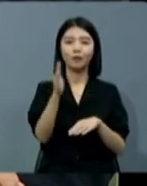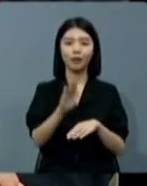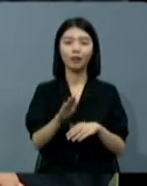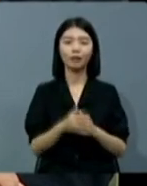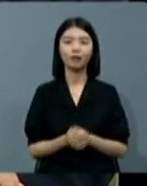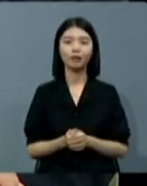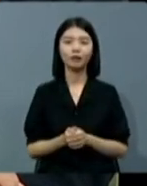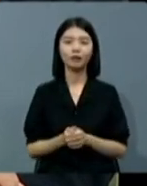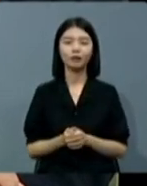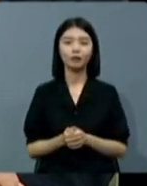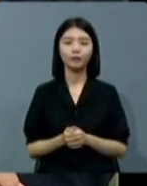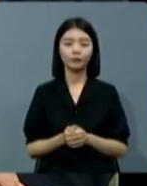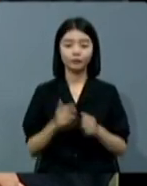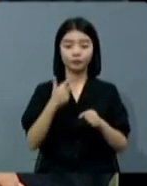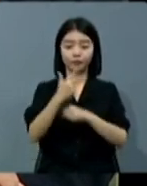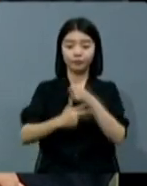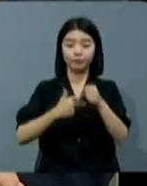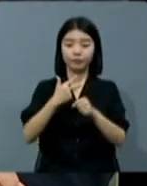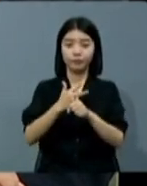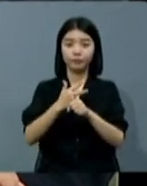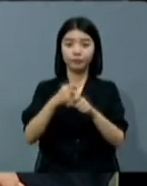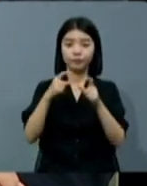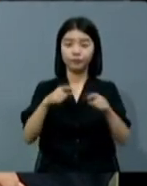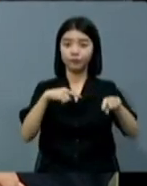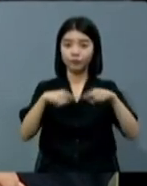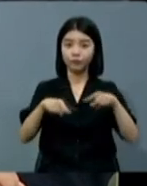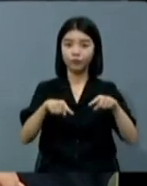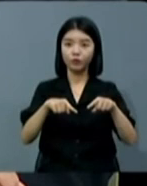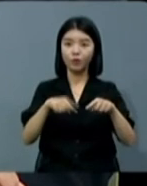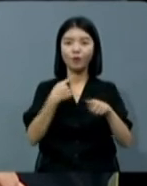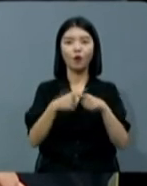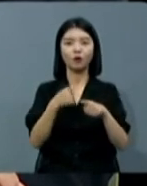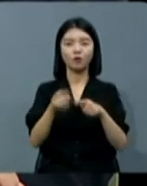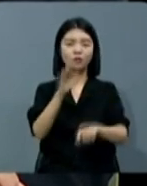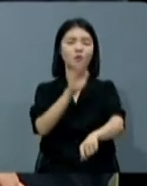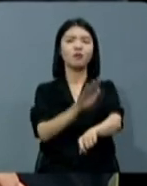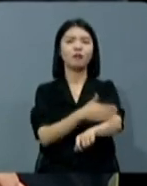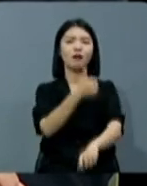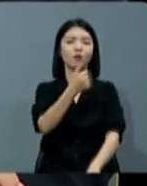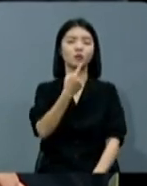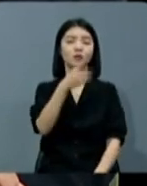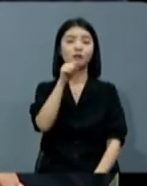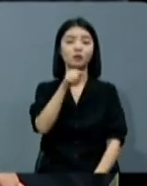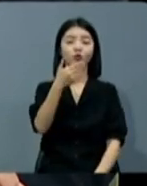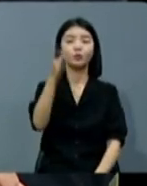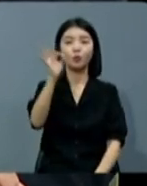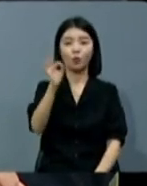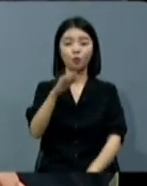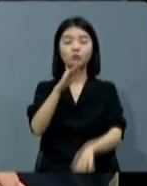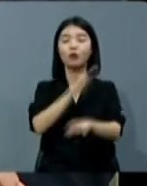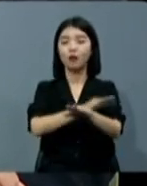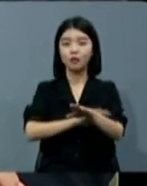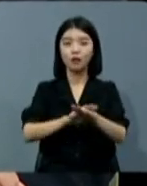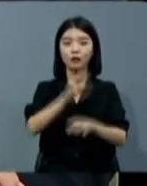말씀입니다만은 7년 도정 직무수행평가에서 잘못했다가 51.9%고